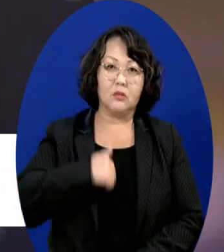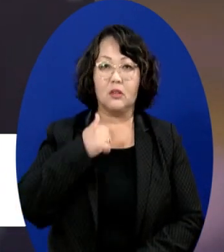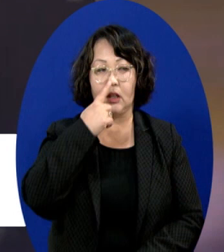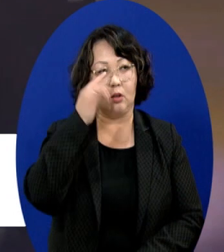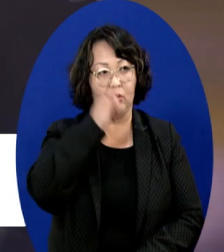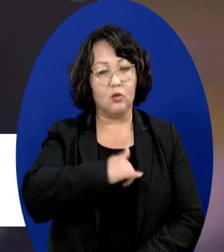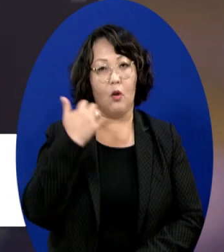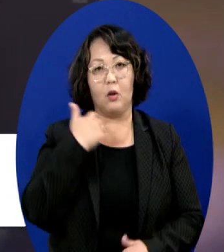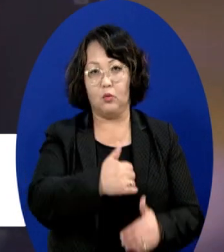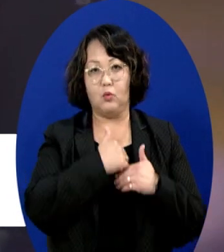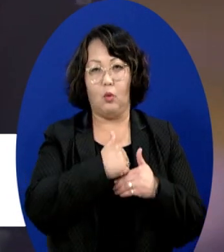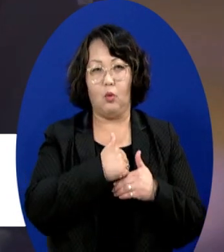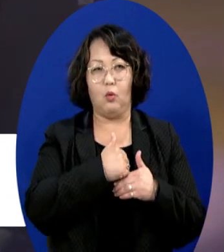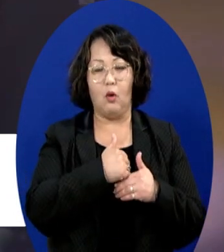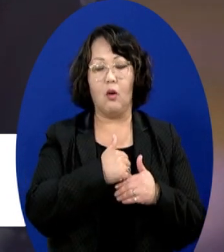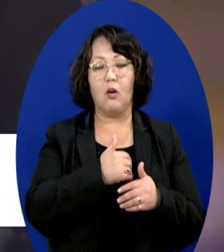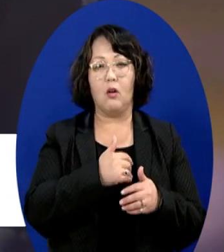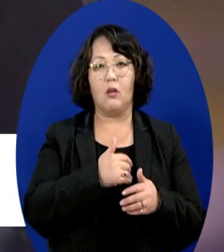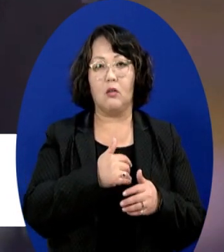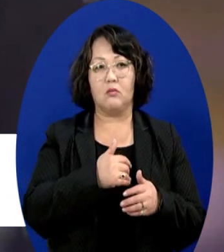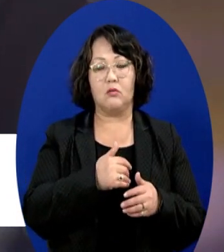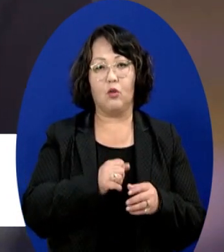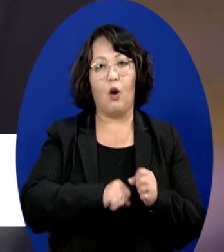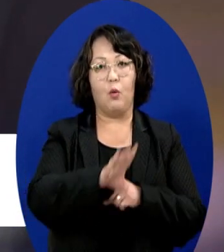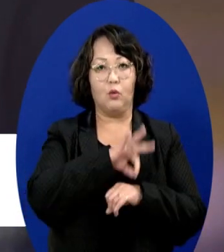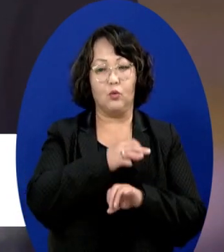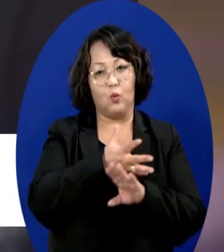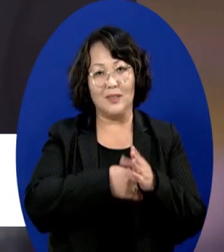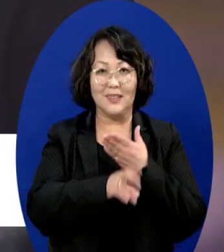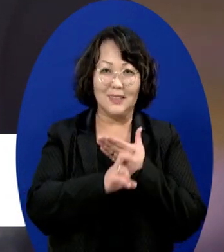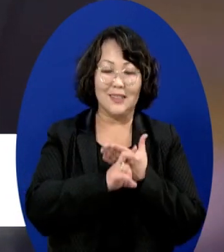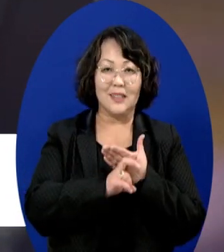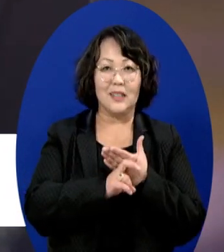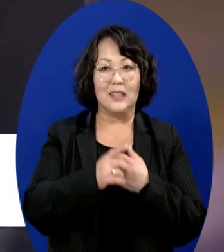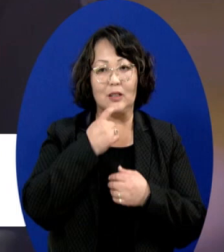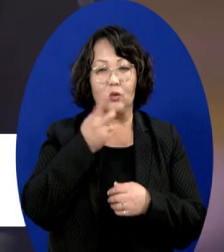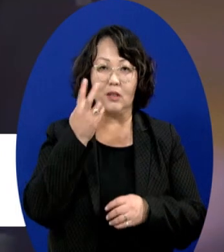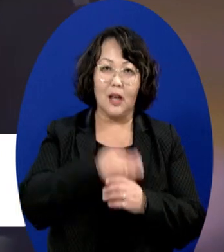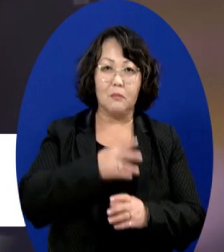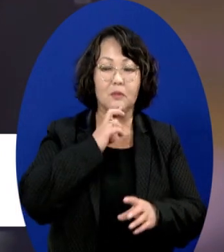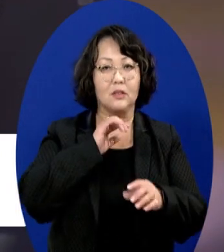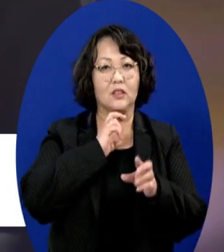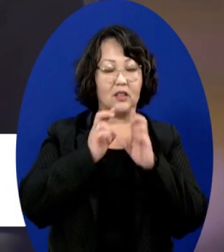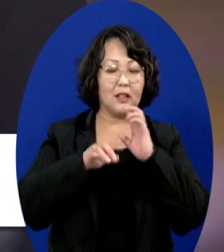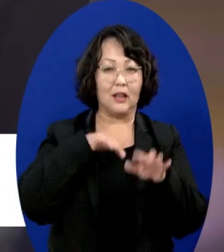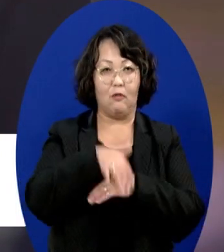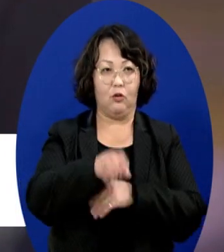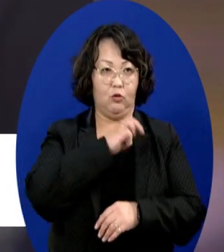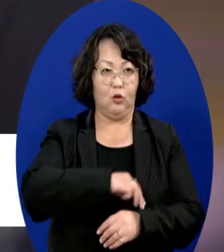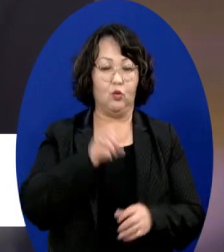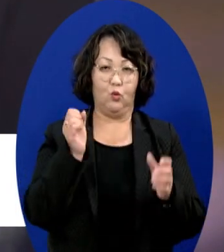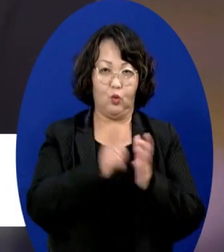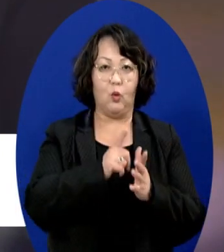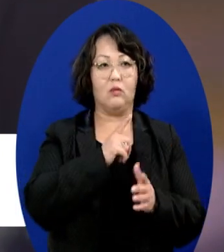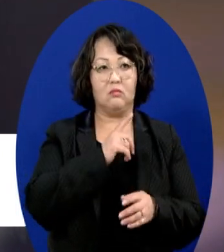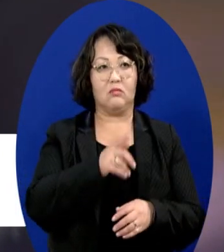үзүүлж буй тусламж цар тахлын тархалтаас урьдчилан сэргийлэх, түүний улмаас тулгарч буй хүндрэл бэрхшээлийг даван туулахд чухал дэмжлэг болж үг